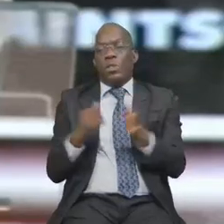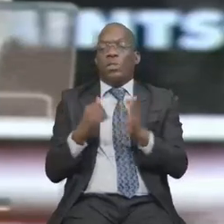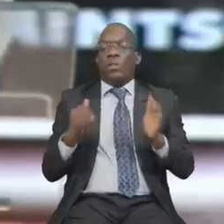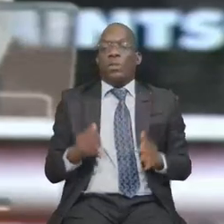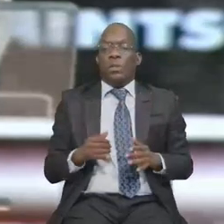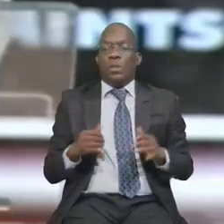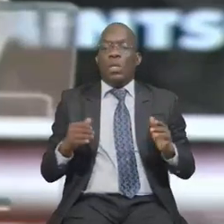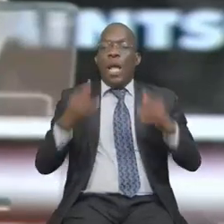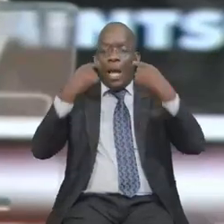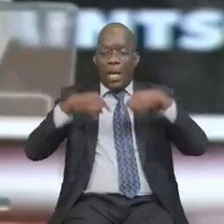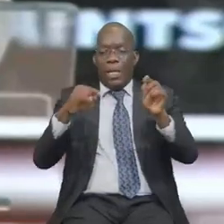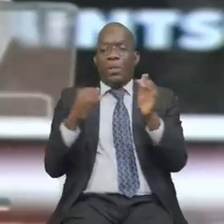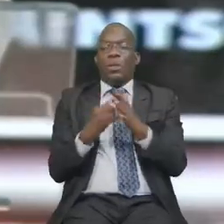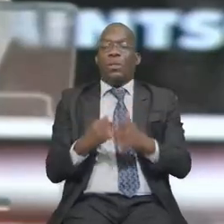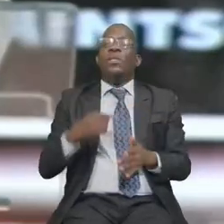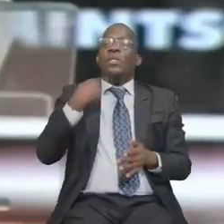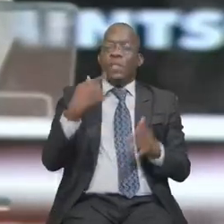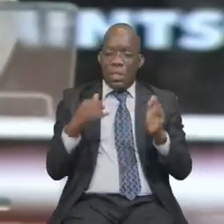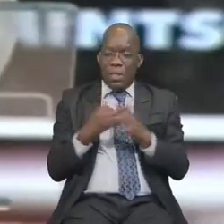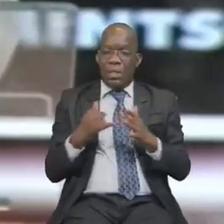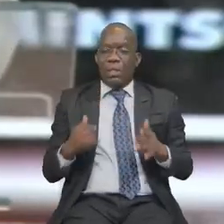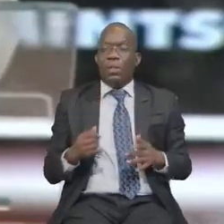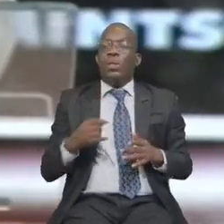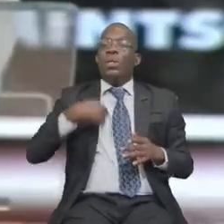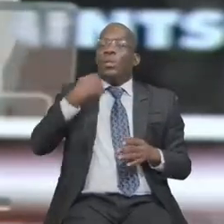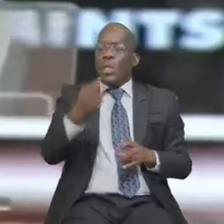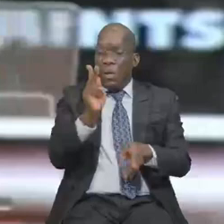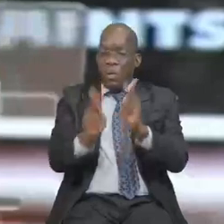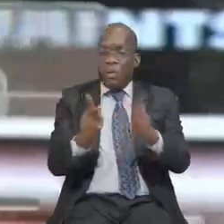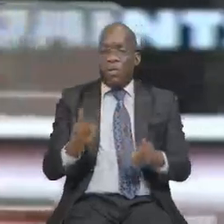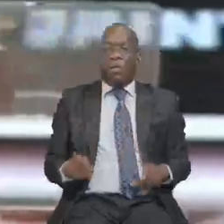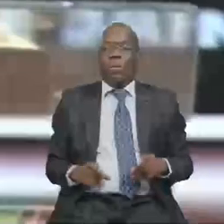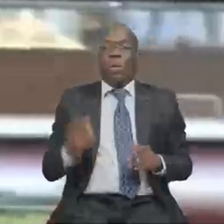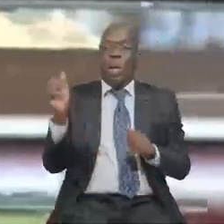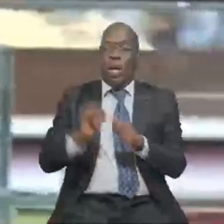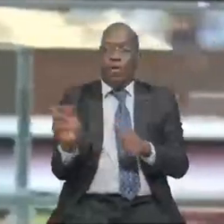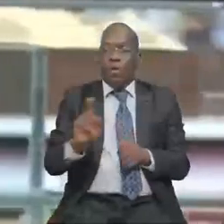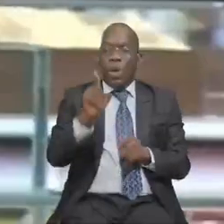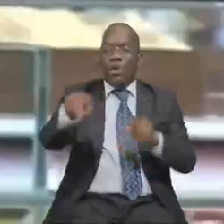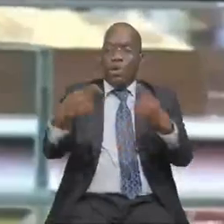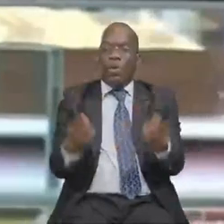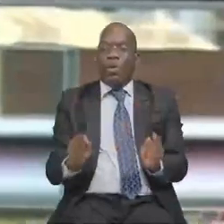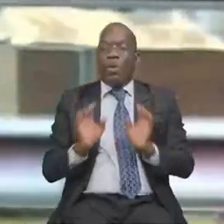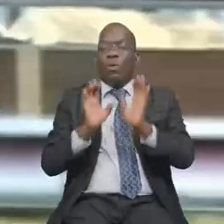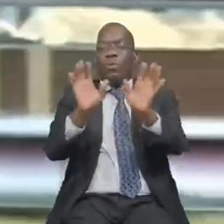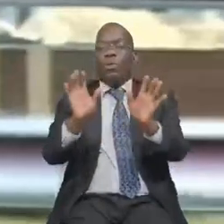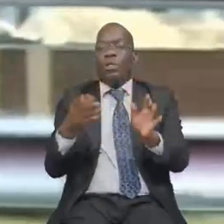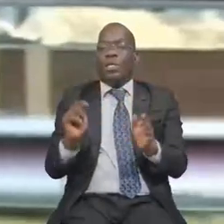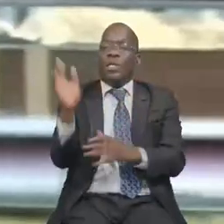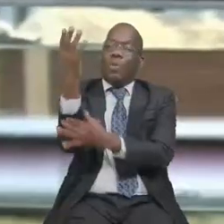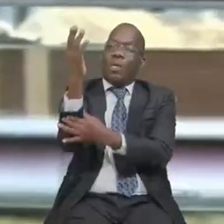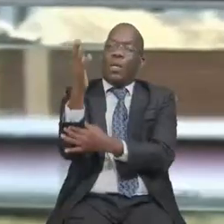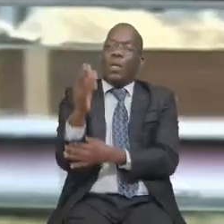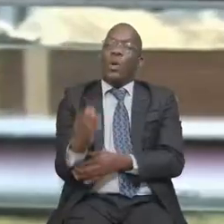déclare-le, dis-le, parle-en aux gens, partout tu vas, élève la bannière, un peu plus